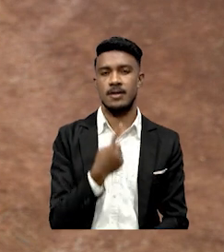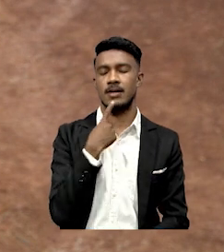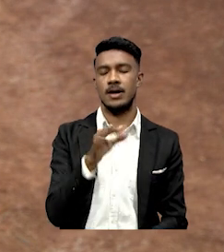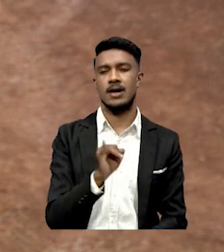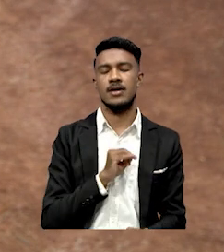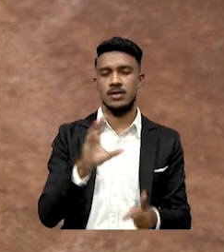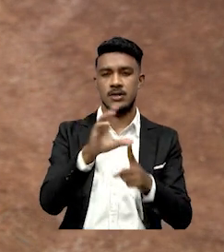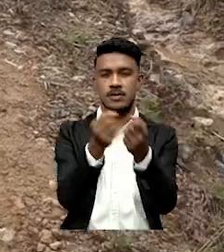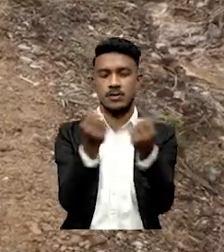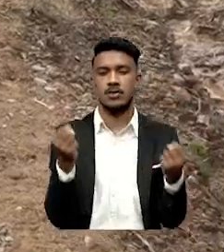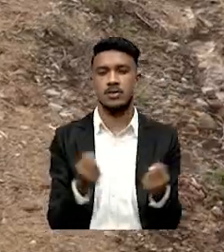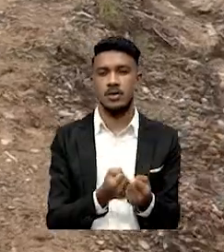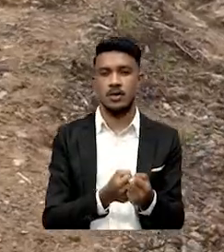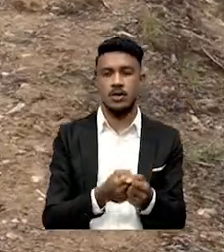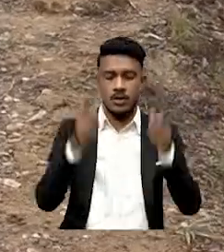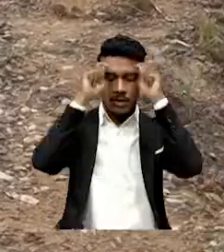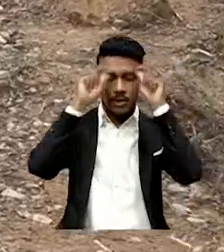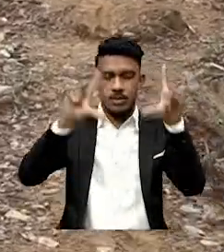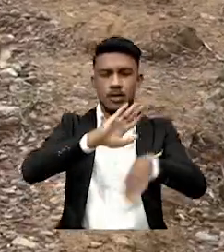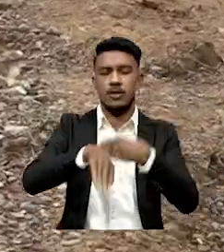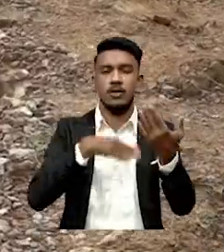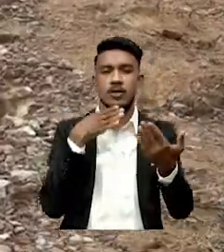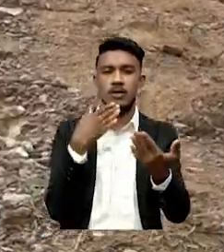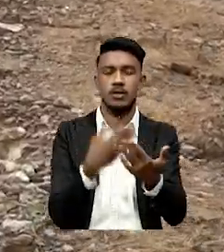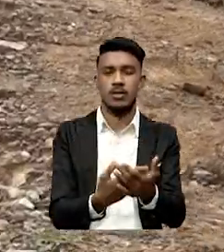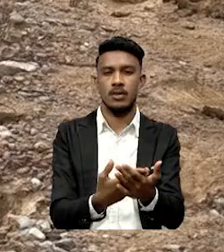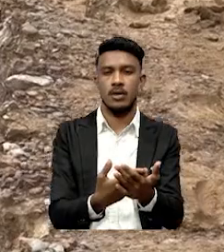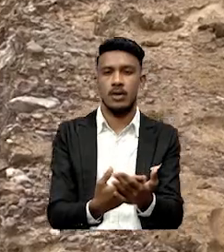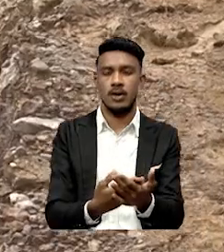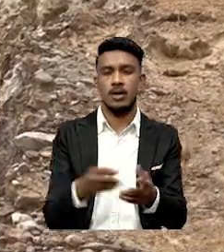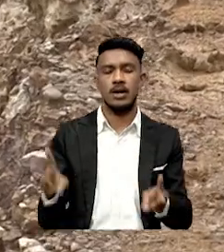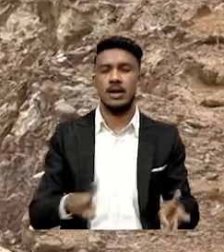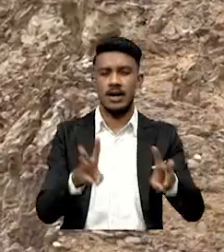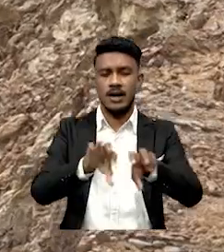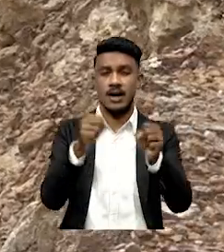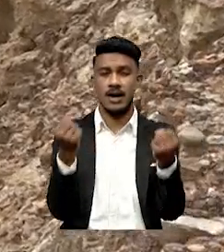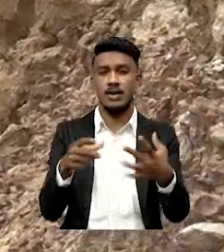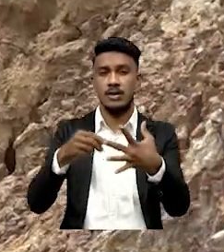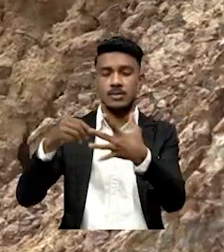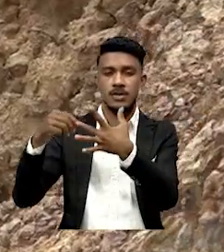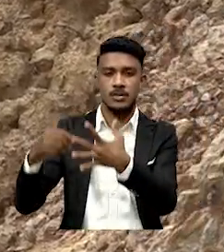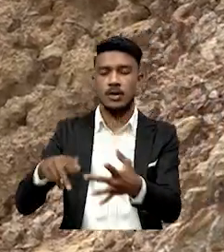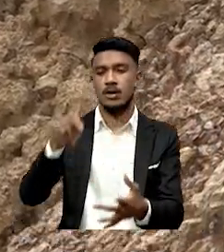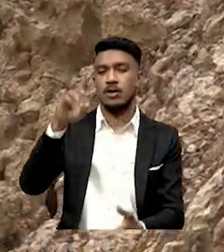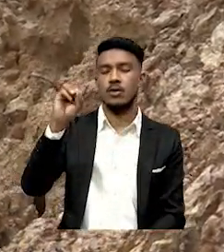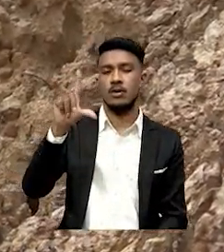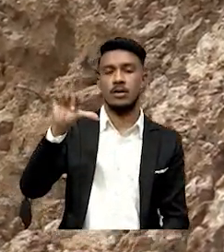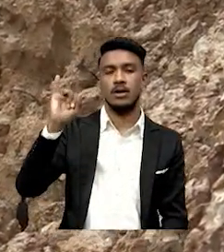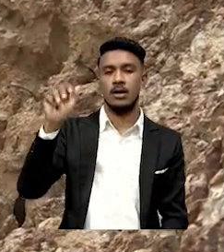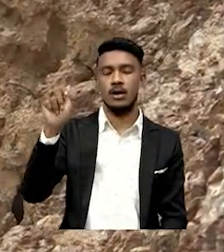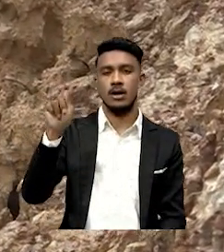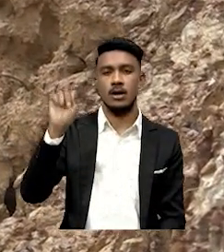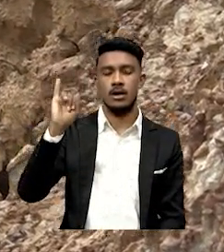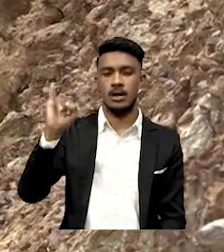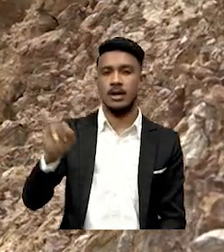dalam ni hati Timor laran tomak unikui dalam ni dah atliu makakulia atilio telo. Tama ne hau si tahu matam bah dalam ni dah kulia atilio telo.